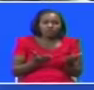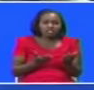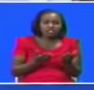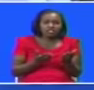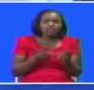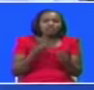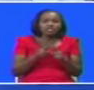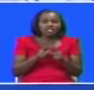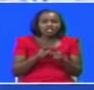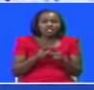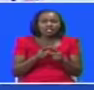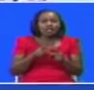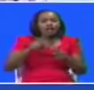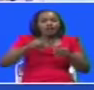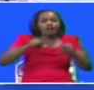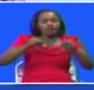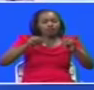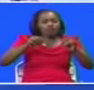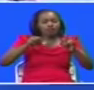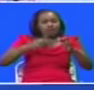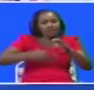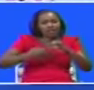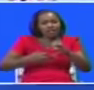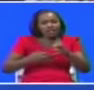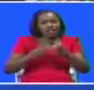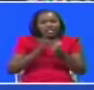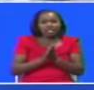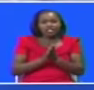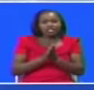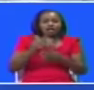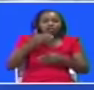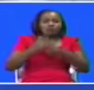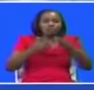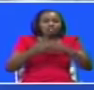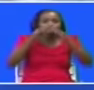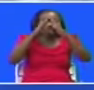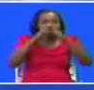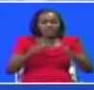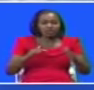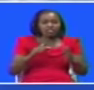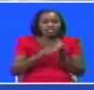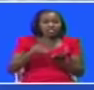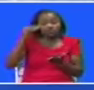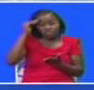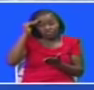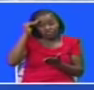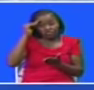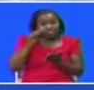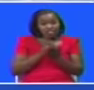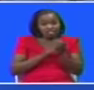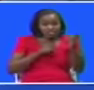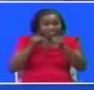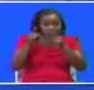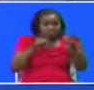ya utayarishaji unga, majengo ya kukodisha, mbali na mchango wake katika sekta ya elimu, hata katika sekta ya